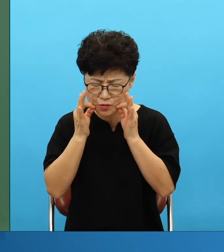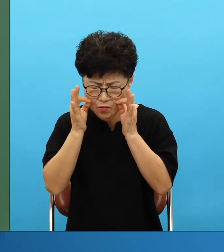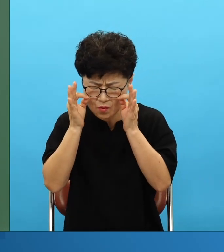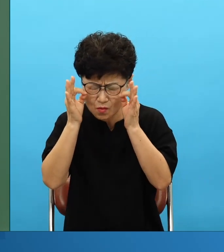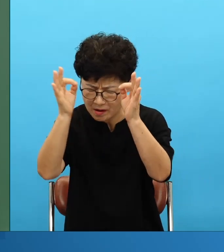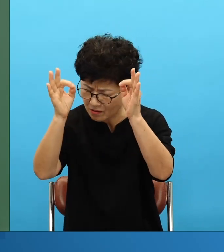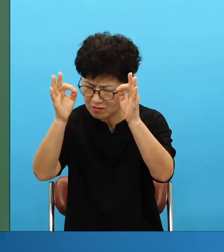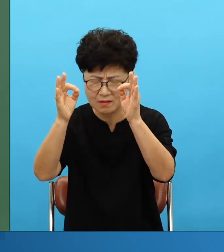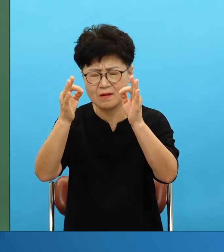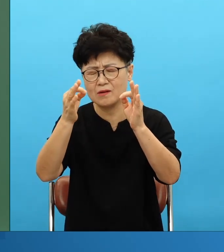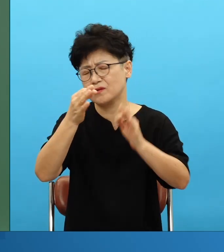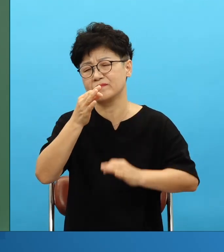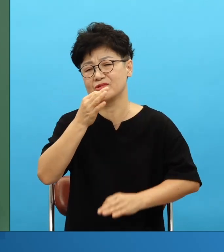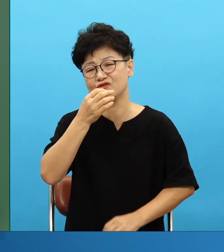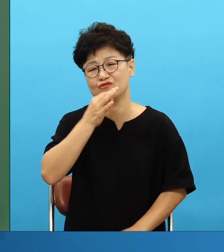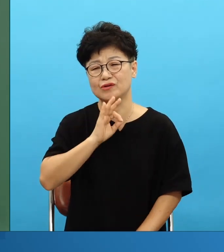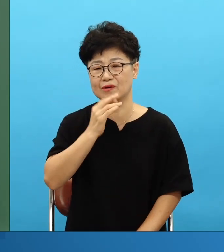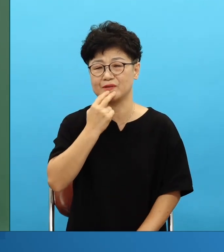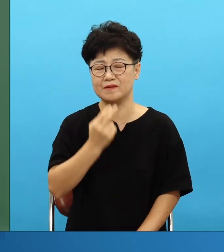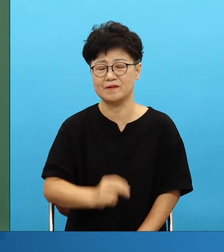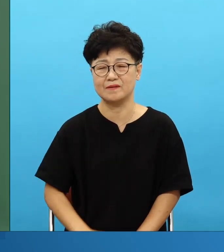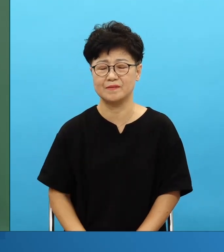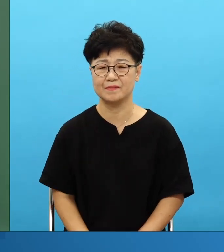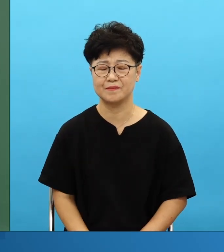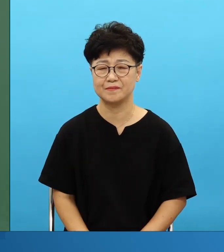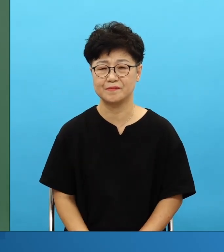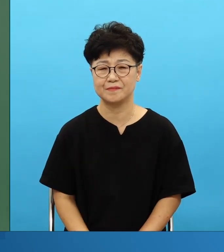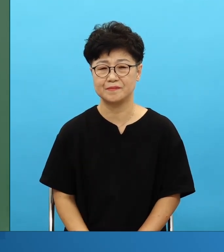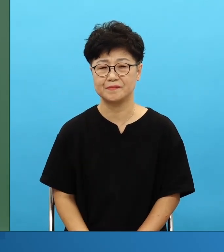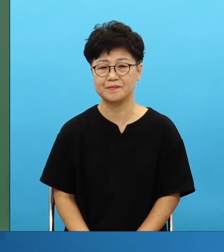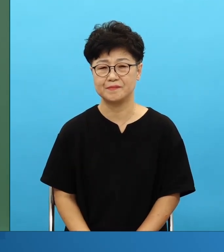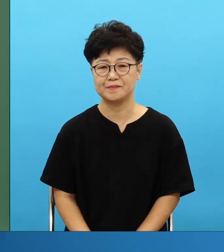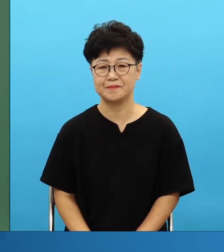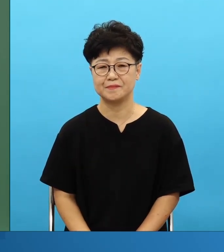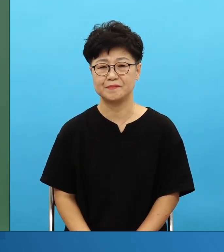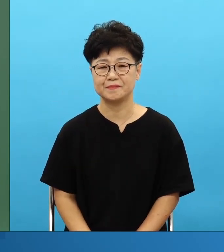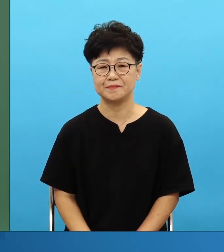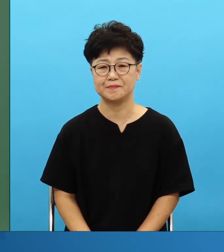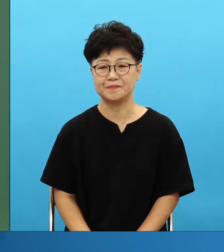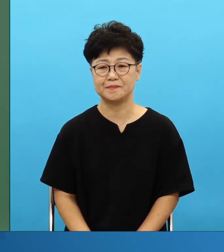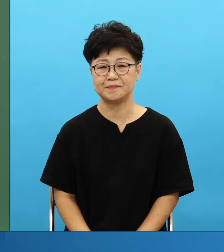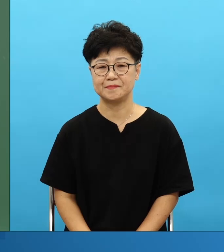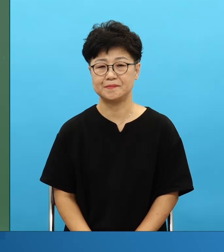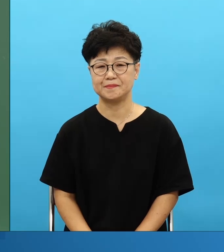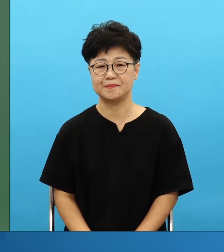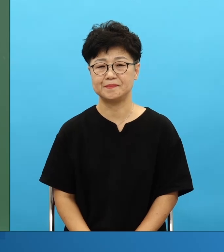broken, it doesn't matter how hard we work. 실제로 이